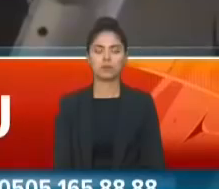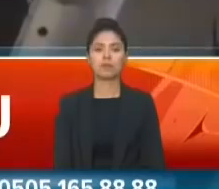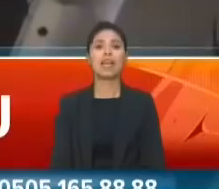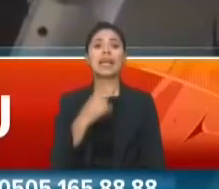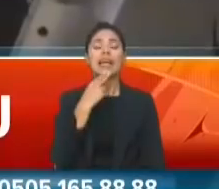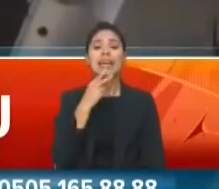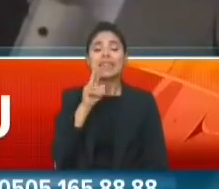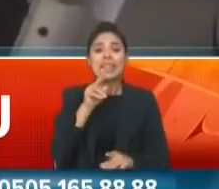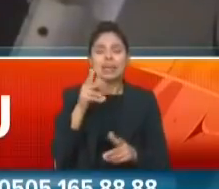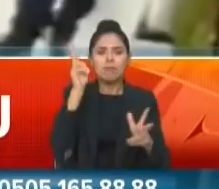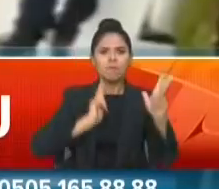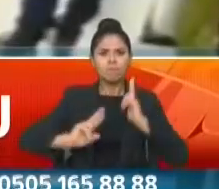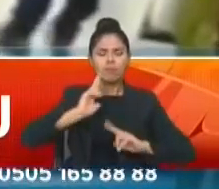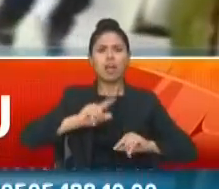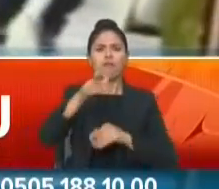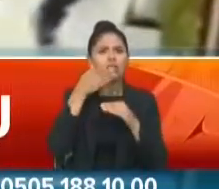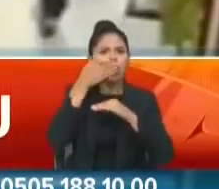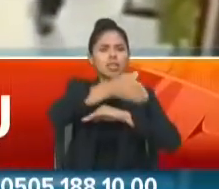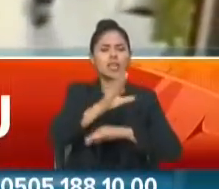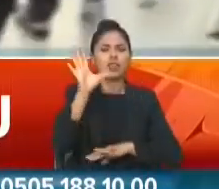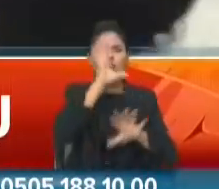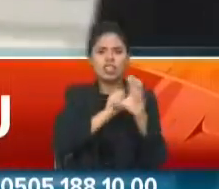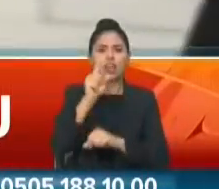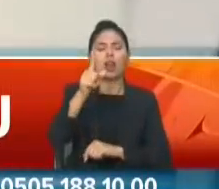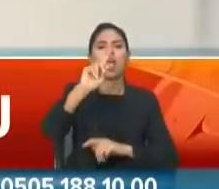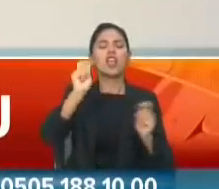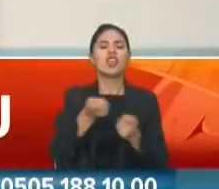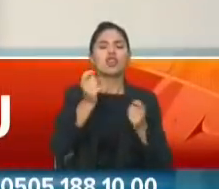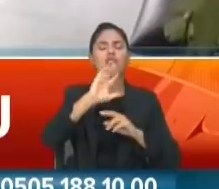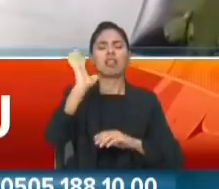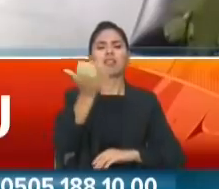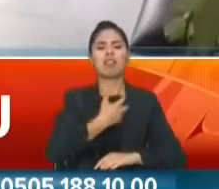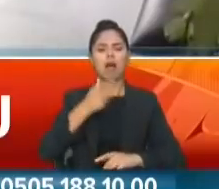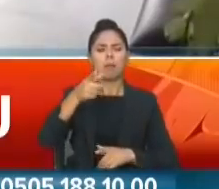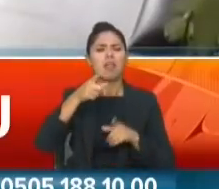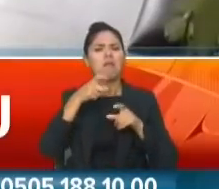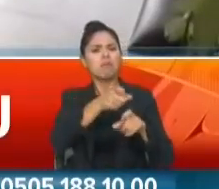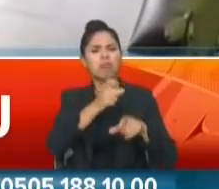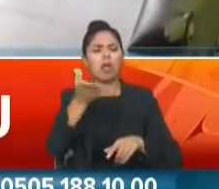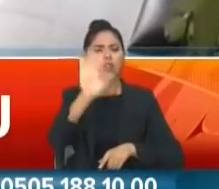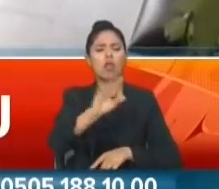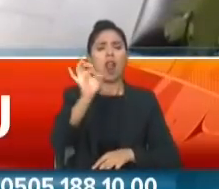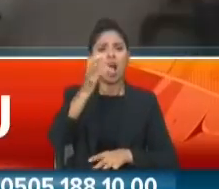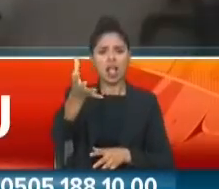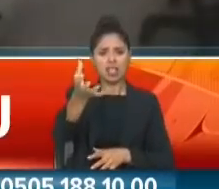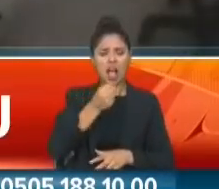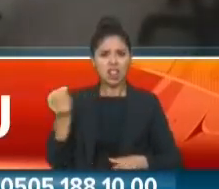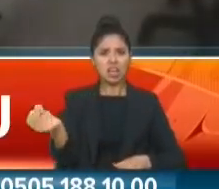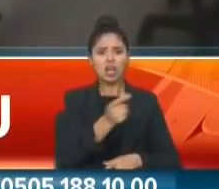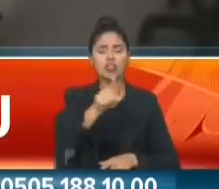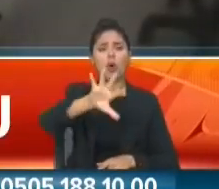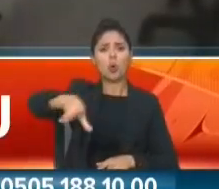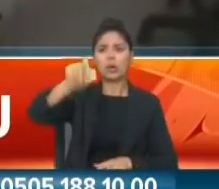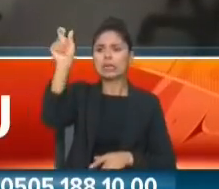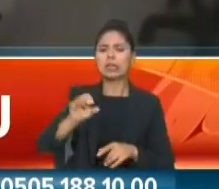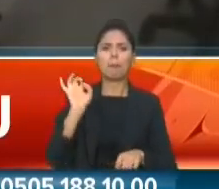Kadın kılığında kuyumcuyu basmış, iş yeri sahibine kurşun yağdırmışlardı. Altınları alarak kaçan o soyguncular kısa